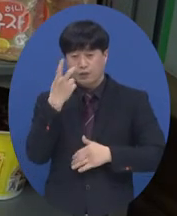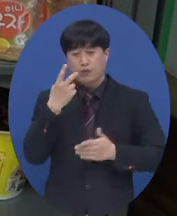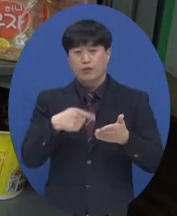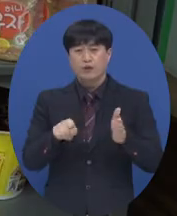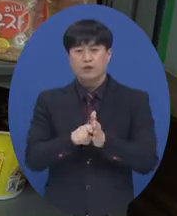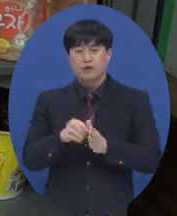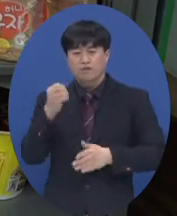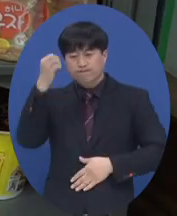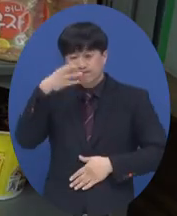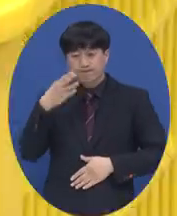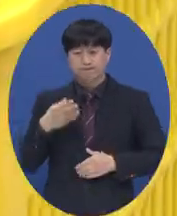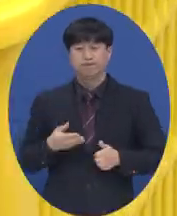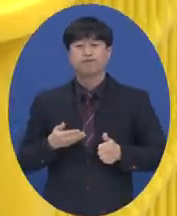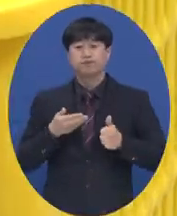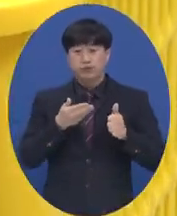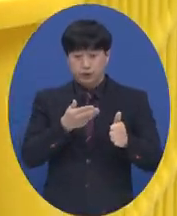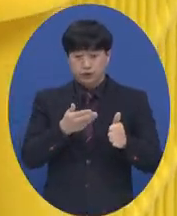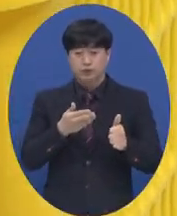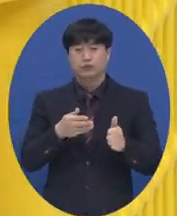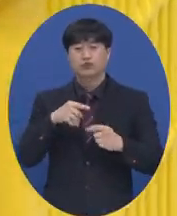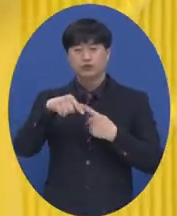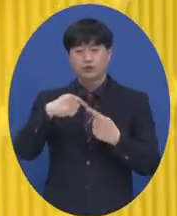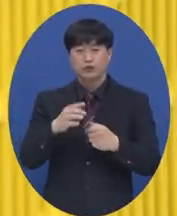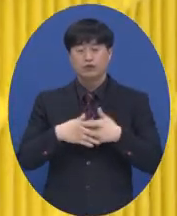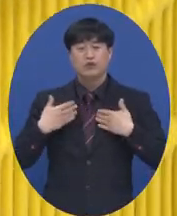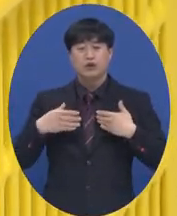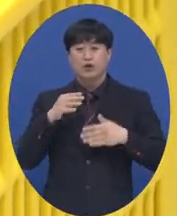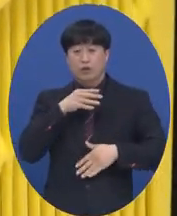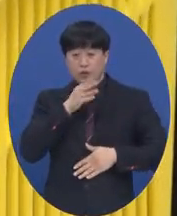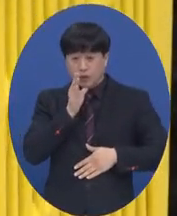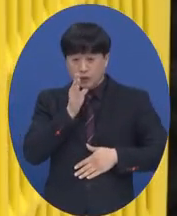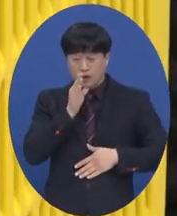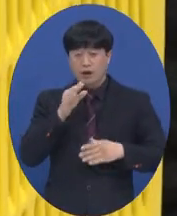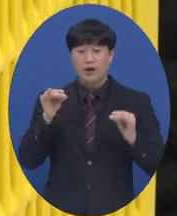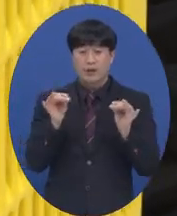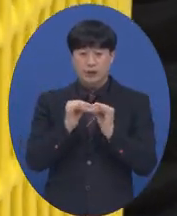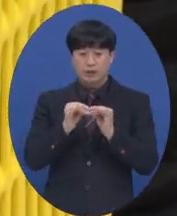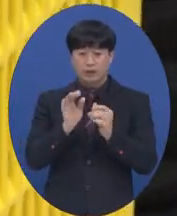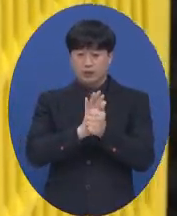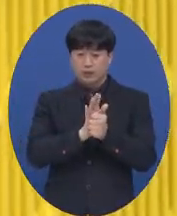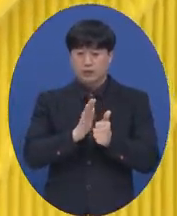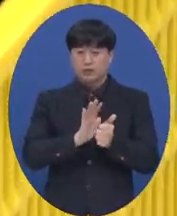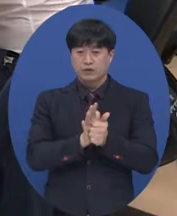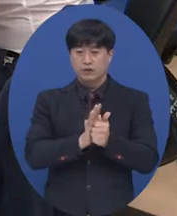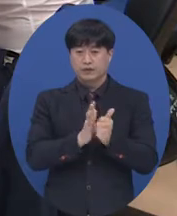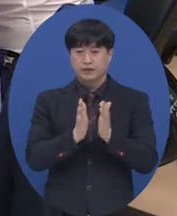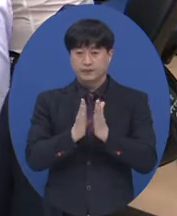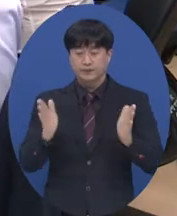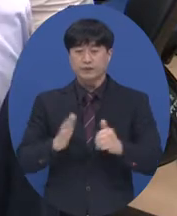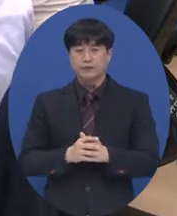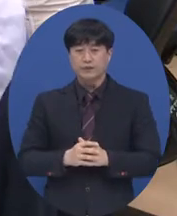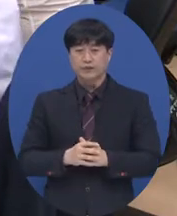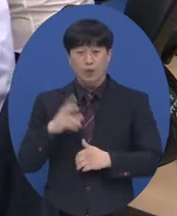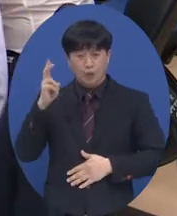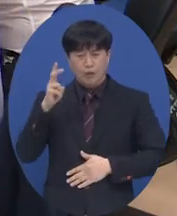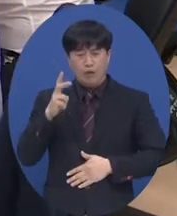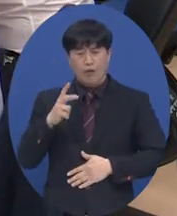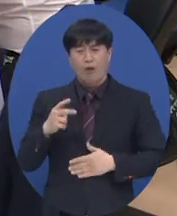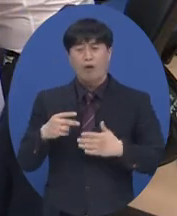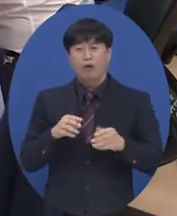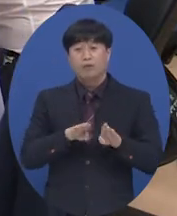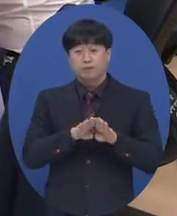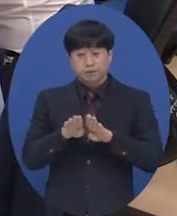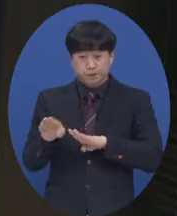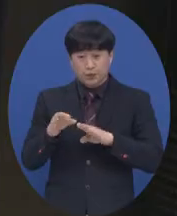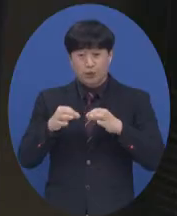드림 을 운영합니다 또한 취약 어르신을 위해 놓인 맞춤 돌봄 서비스를 진행합니다 혹시 연휴 기간에 몸이